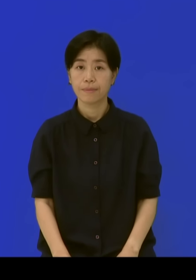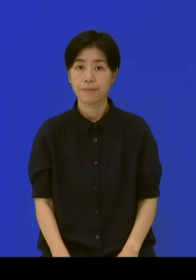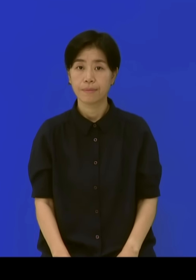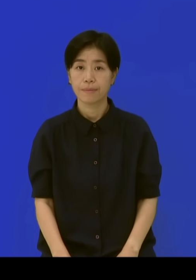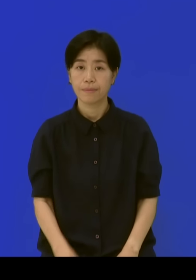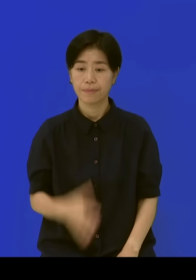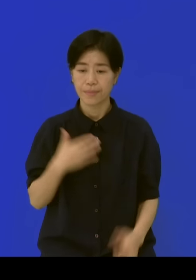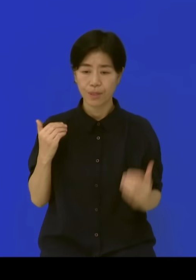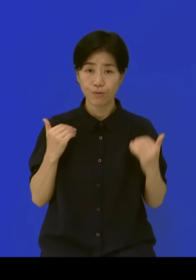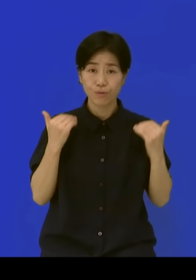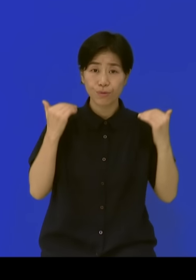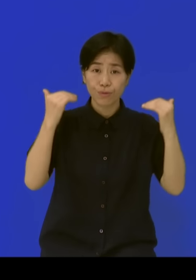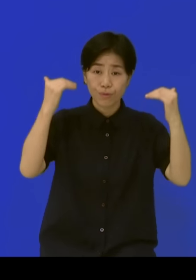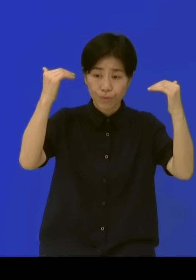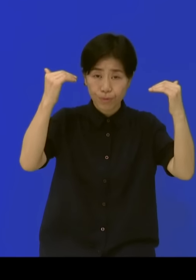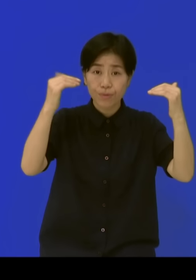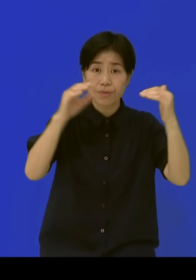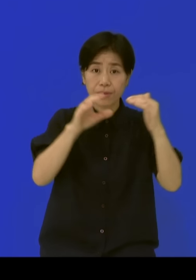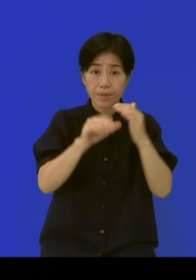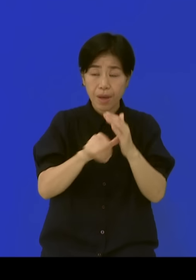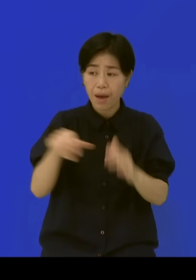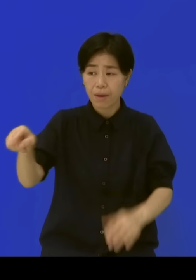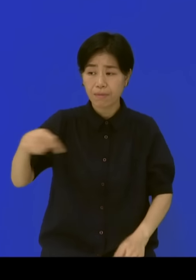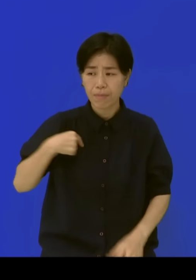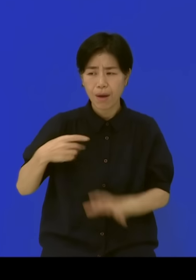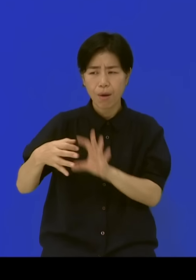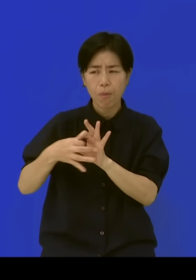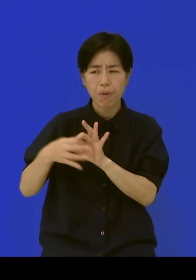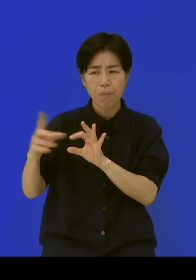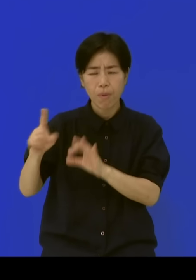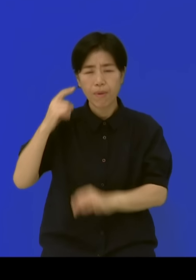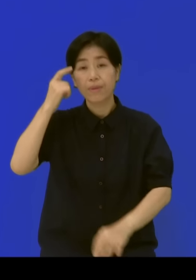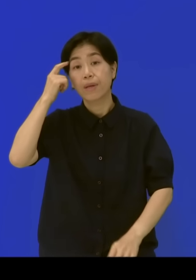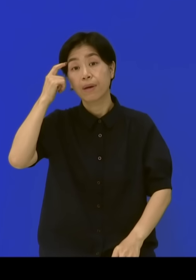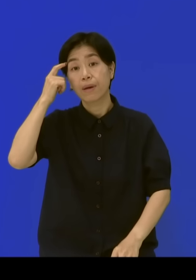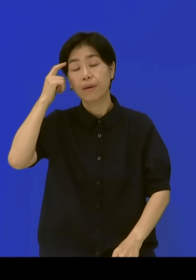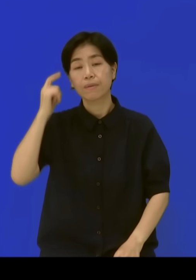저는 크는 동안, 그러니까 아버지와 저와의 관계를 생각해 보면,